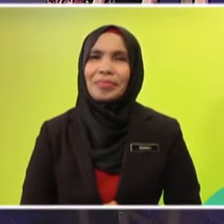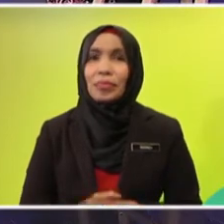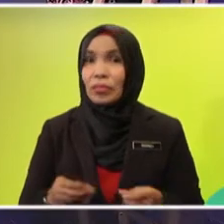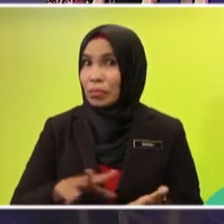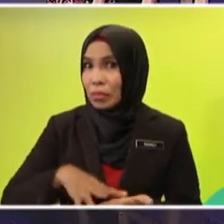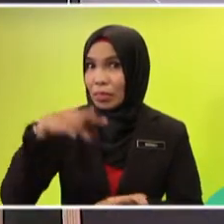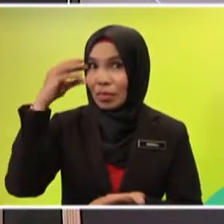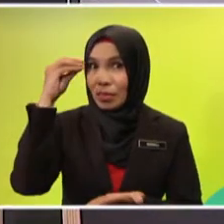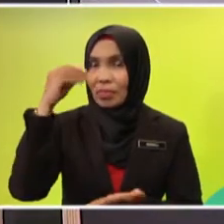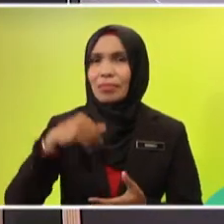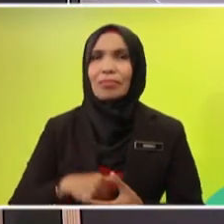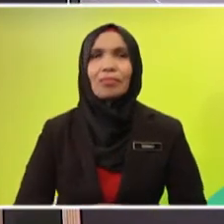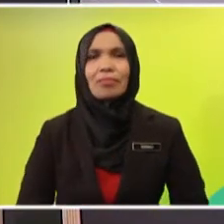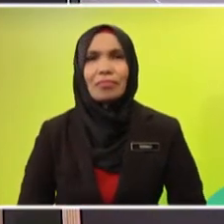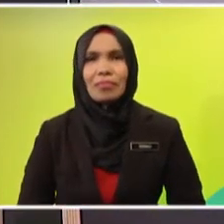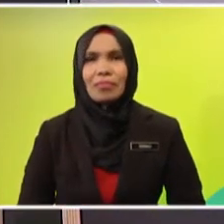Sebutkan keunggulan